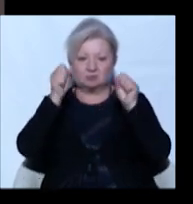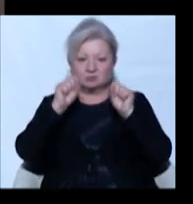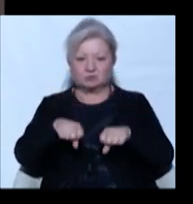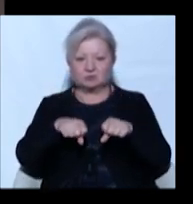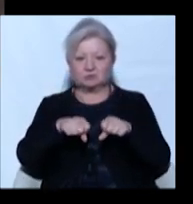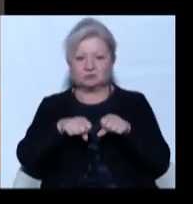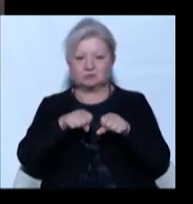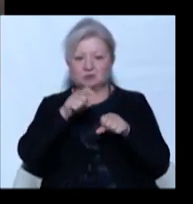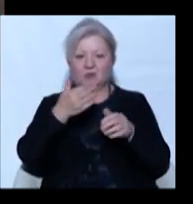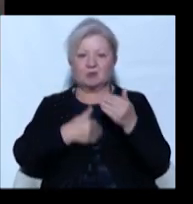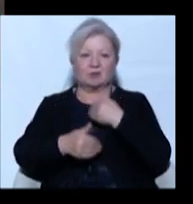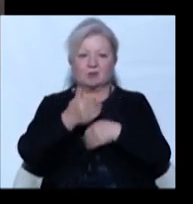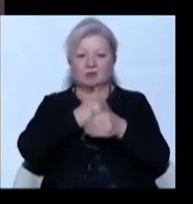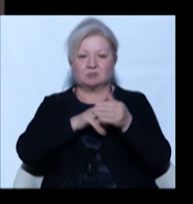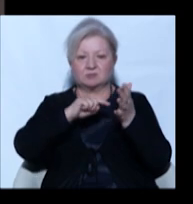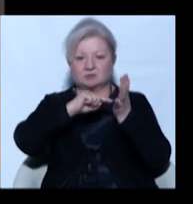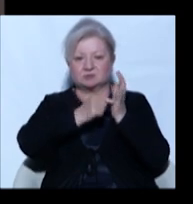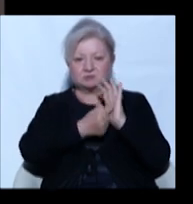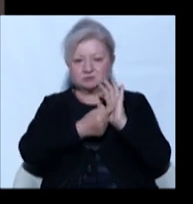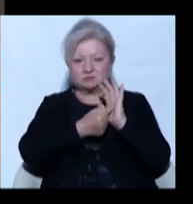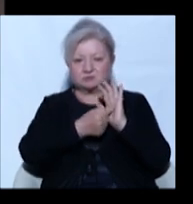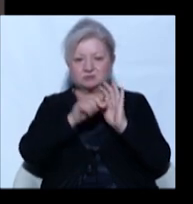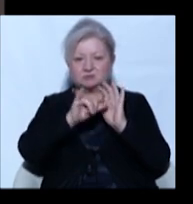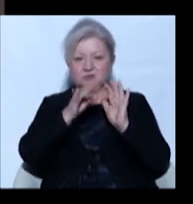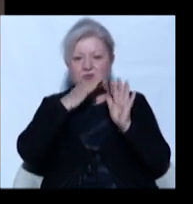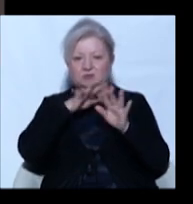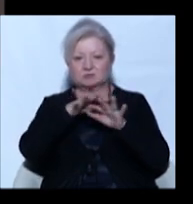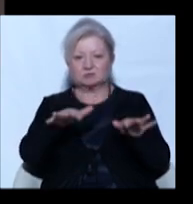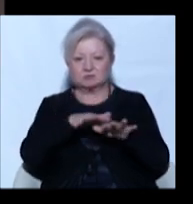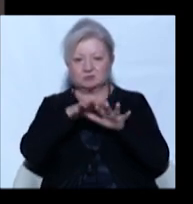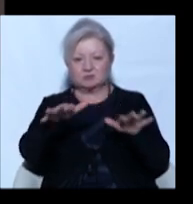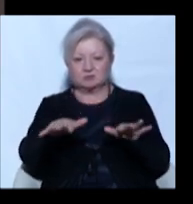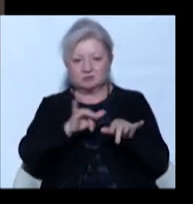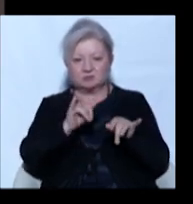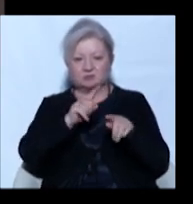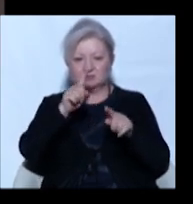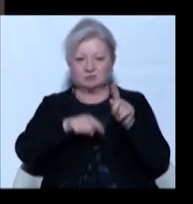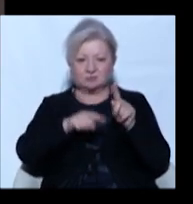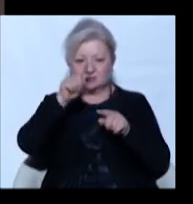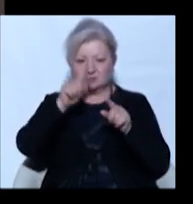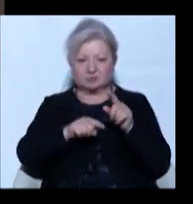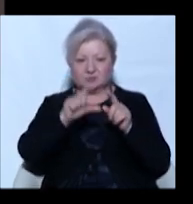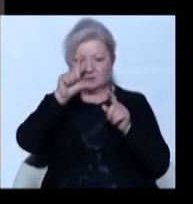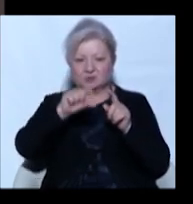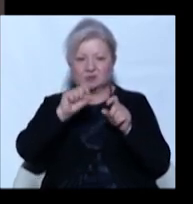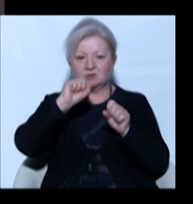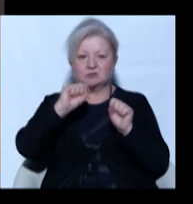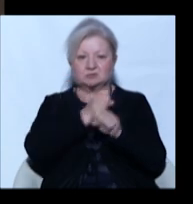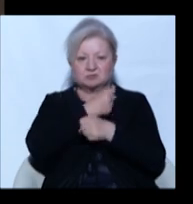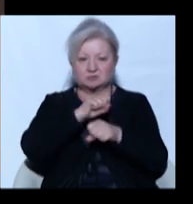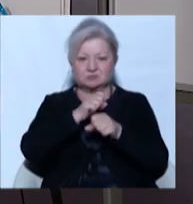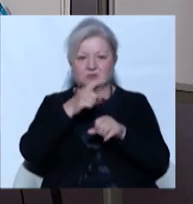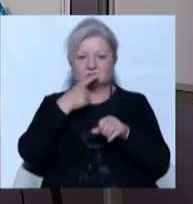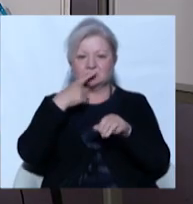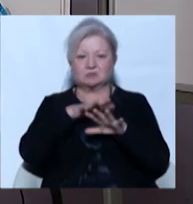შესაძლებელი ნებისმიერ წერტილში, საიდანაც იღვრება წყალი, განსაზღვროთ სიჩქარე,